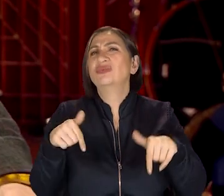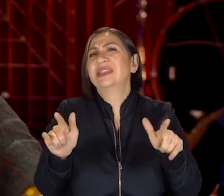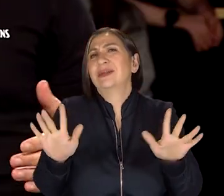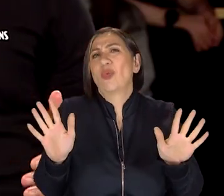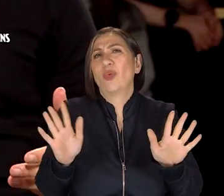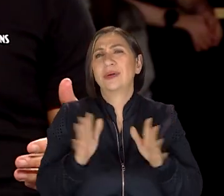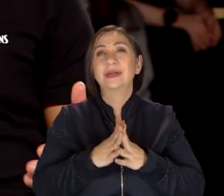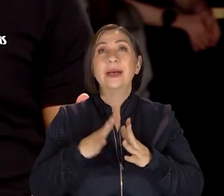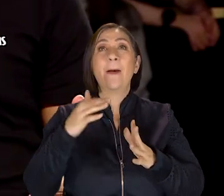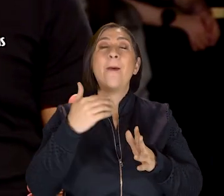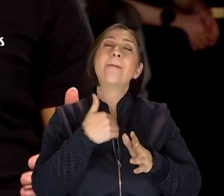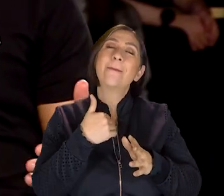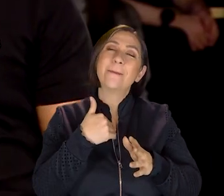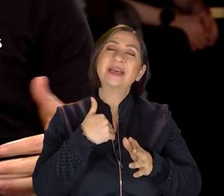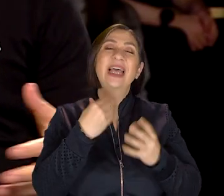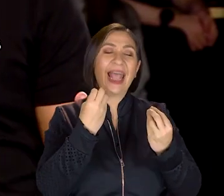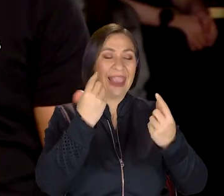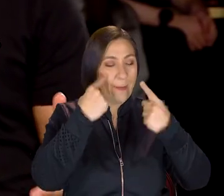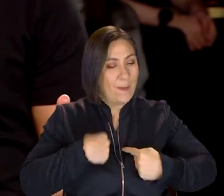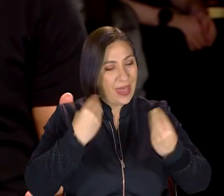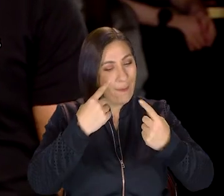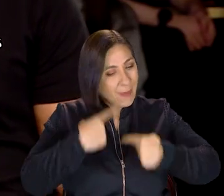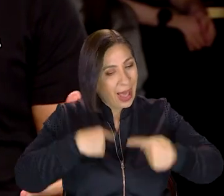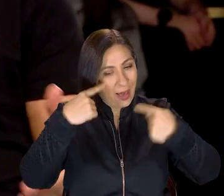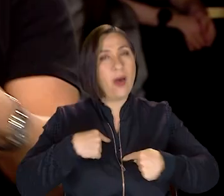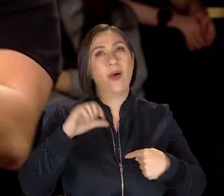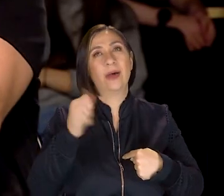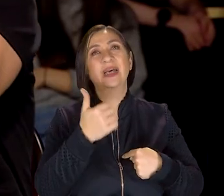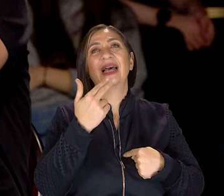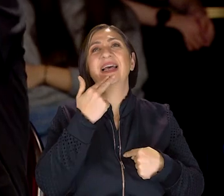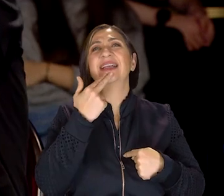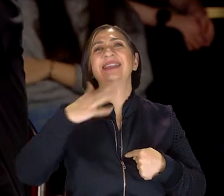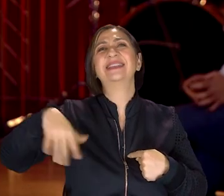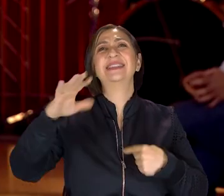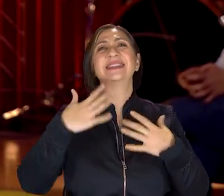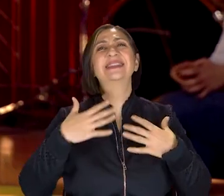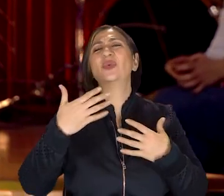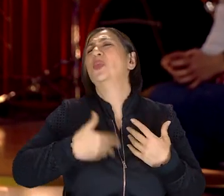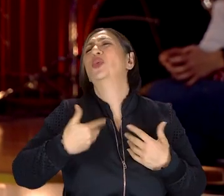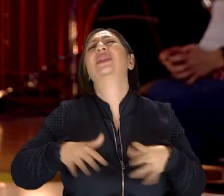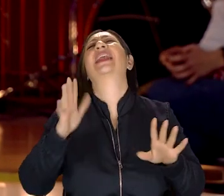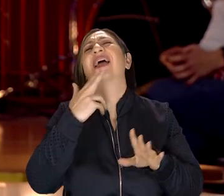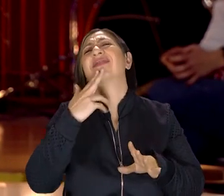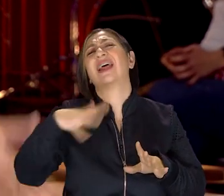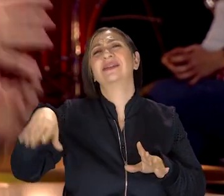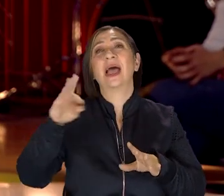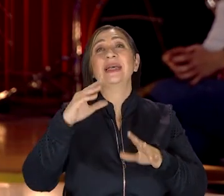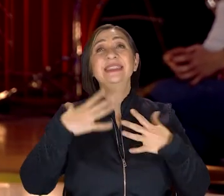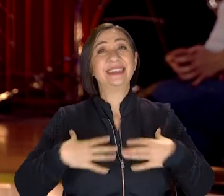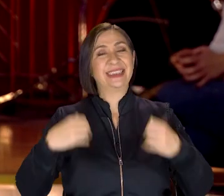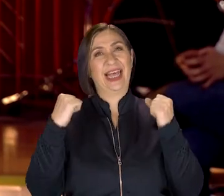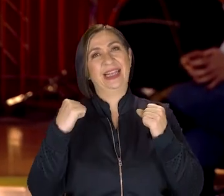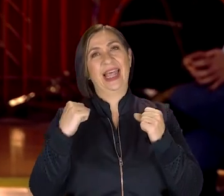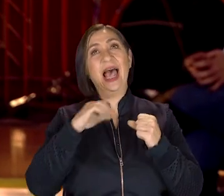hani... Bence yani kendine iyi bakmakla alakalı bu durumda. Bence evet, bayanların kesinlikle. Çok sağlıklı. Çok umurunda olan evet, bir durum değil. Sağlıklı yani. Yani evet.